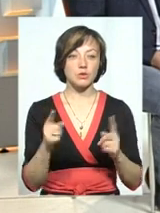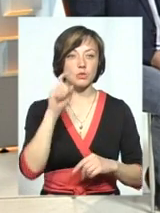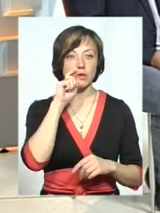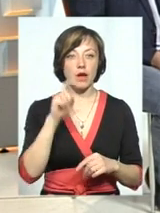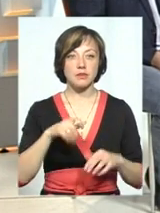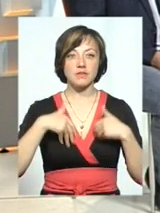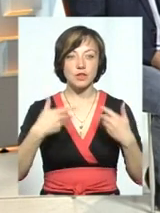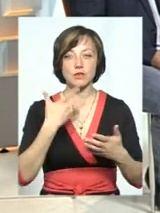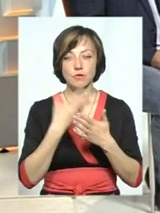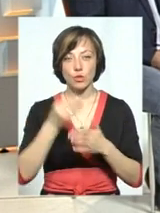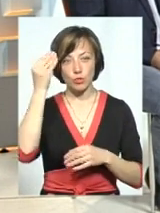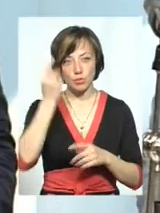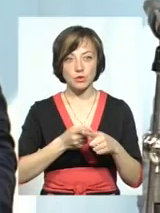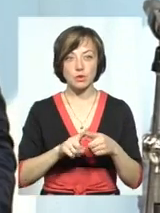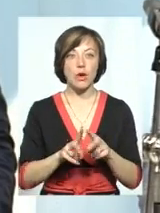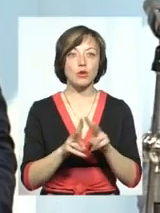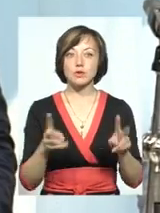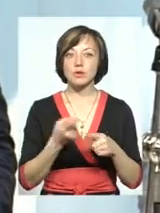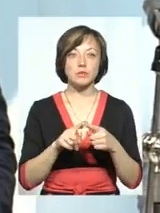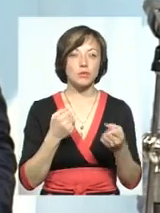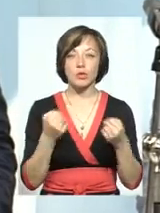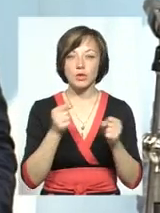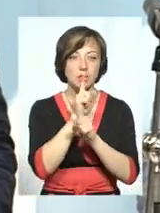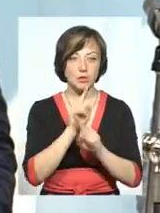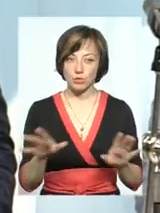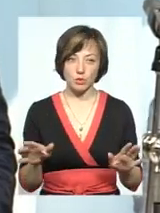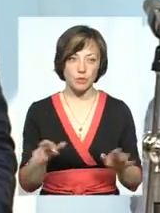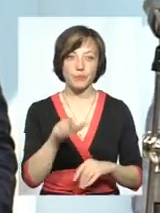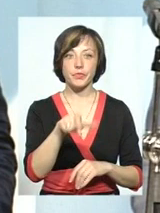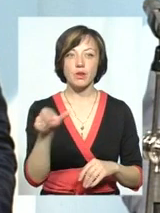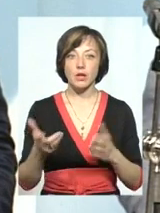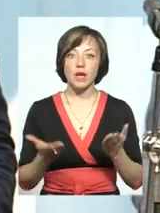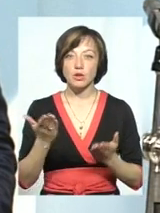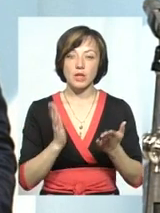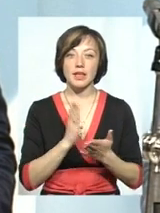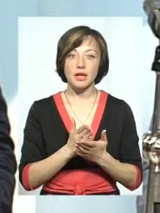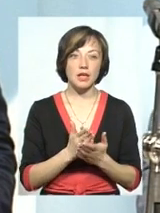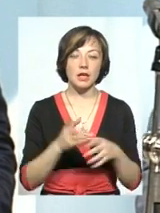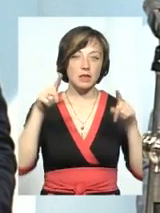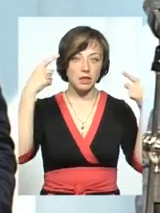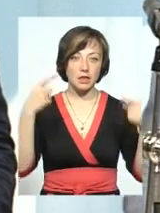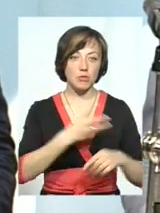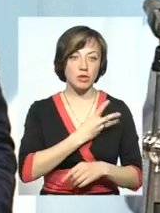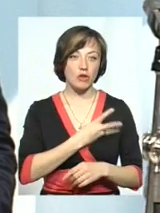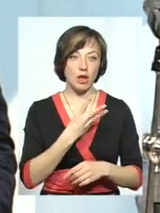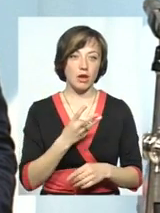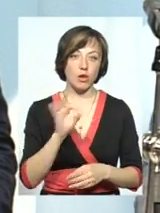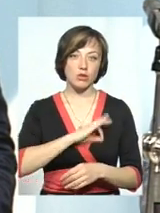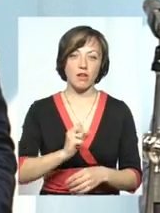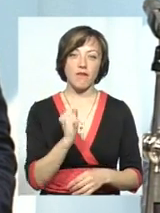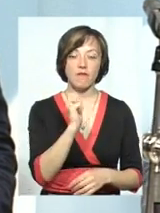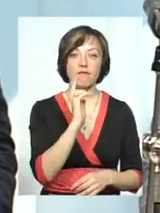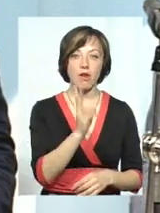там висловити свою думку з цього приводу. Ніхто з цим боротись не буде. Люди, якщо там є дике бажання там користуватись там ВК,